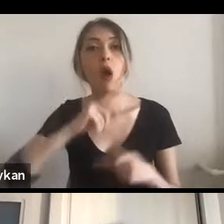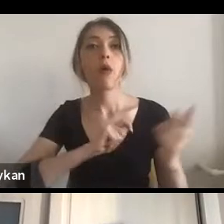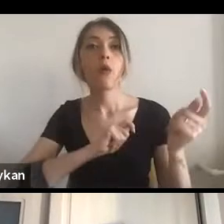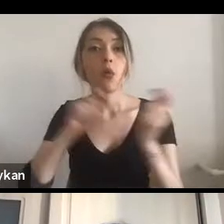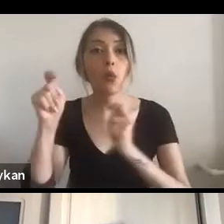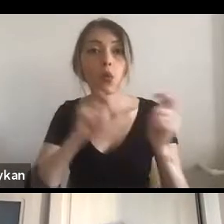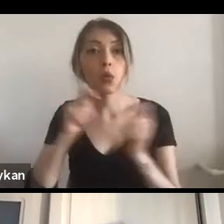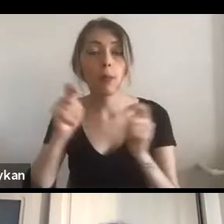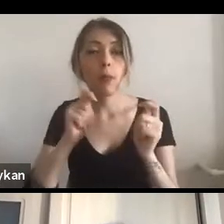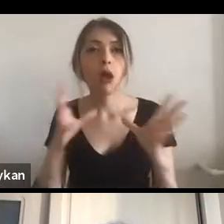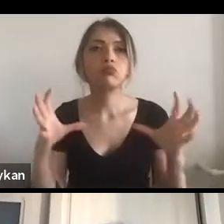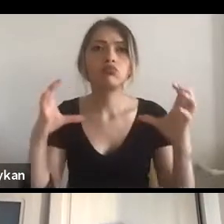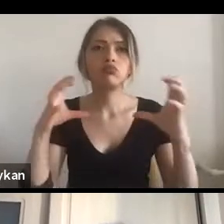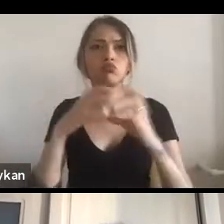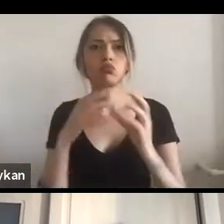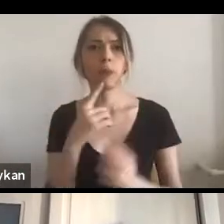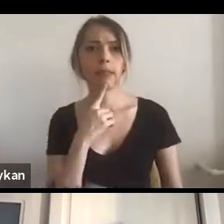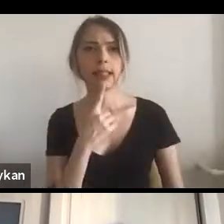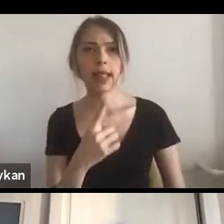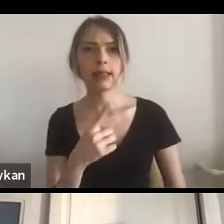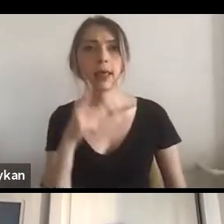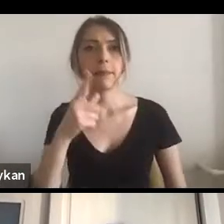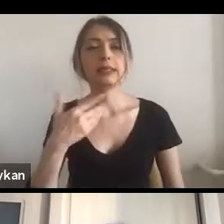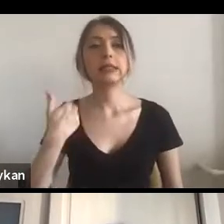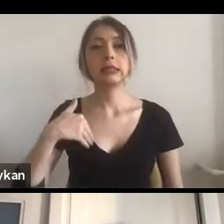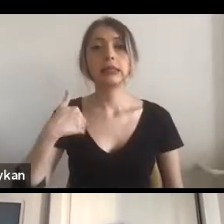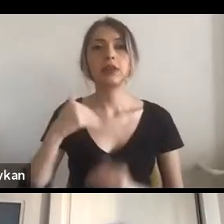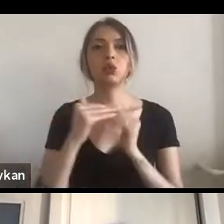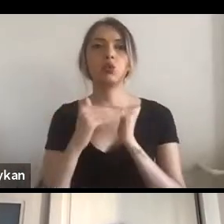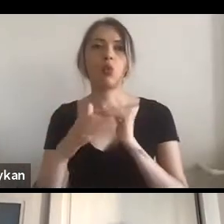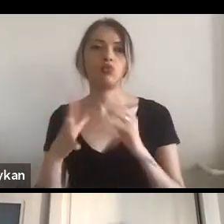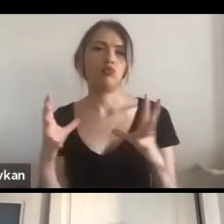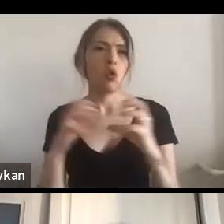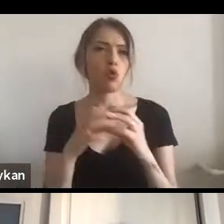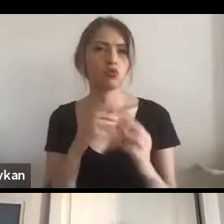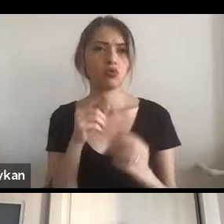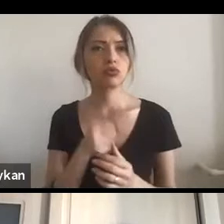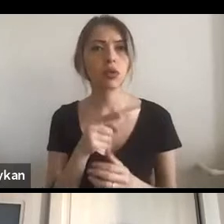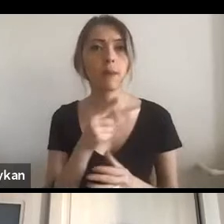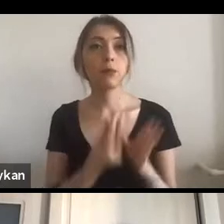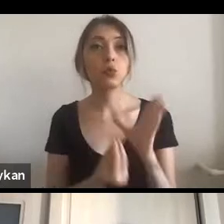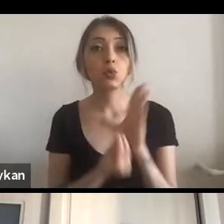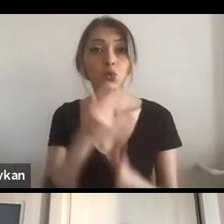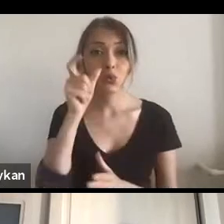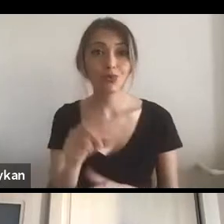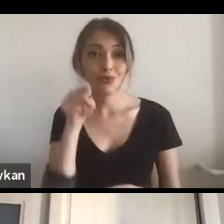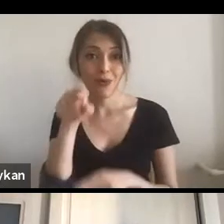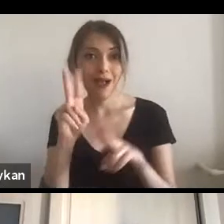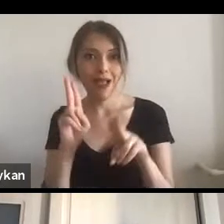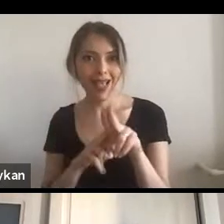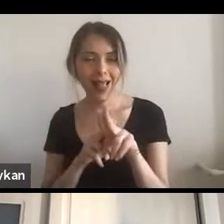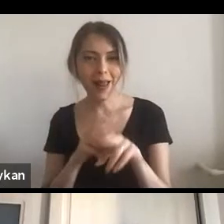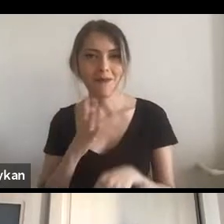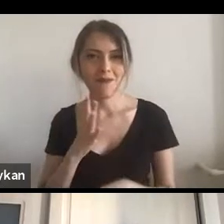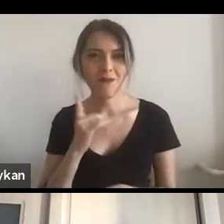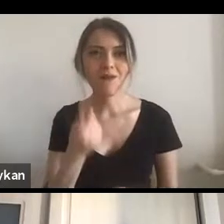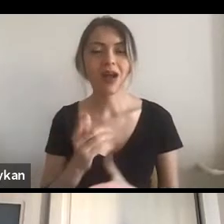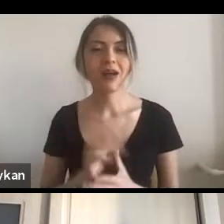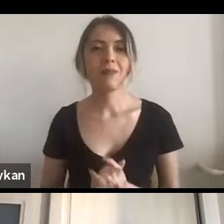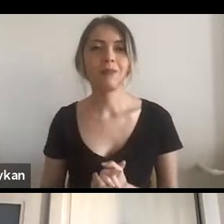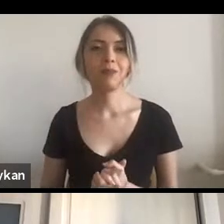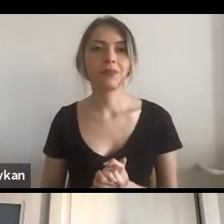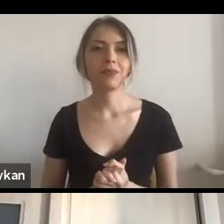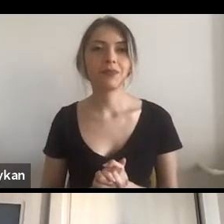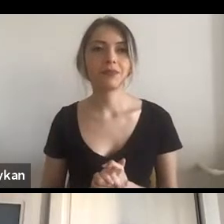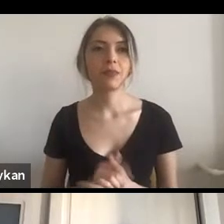ağı dediği bir sivil toplum ağının da kurucularından. O sanıyorum ağdan